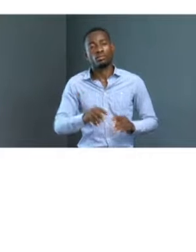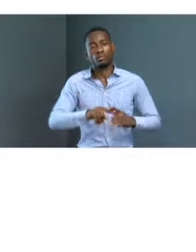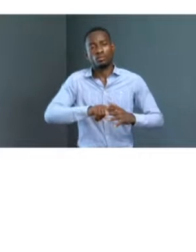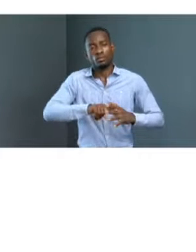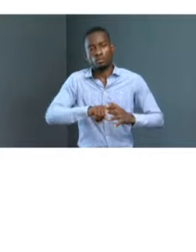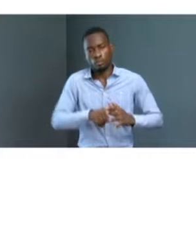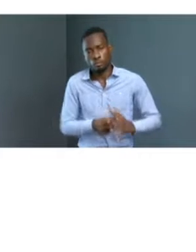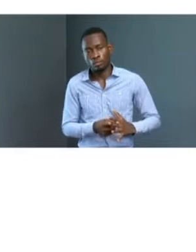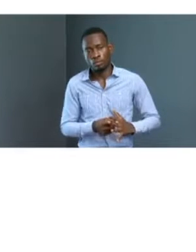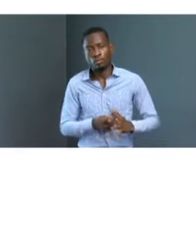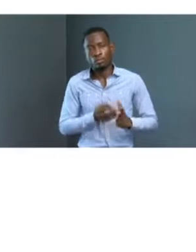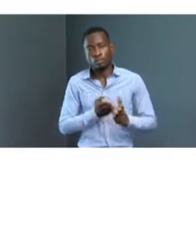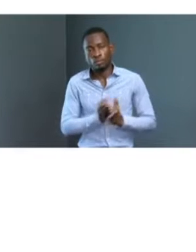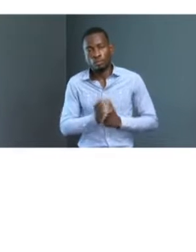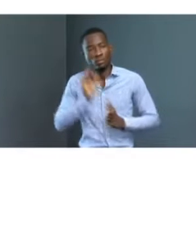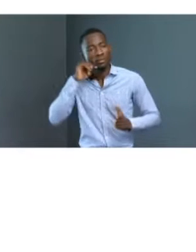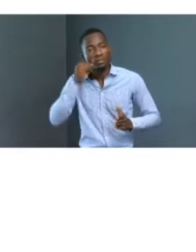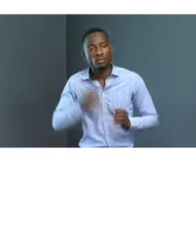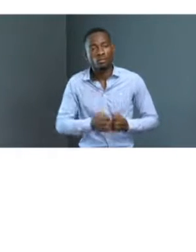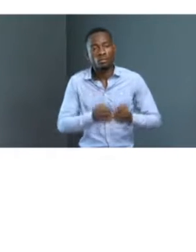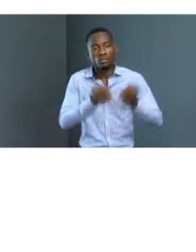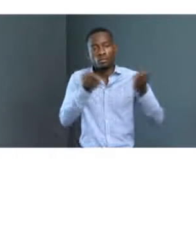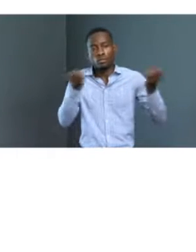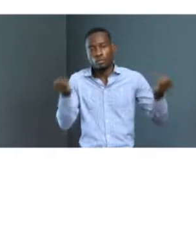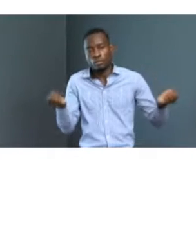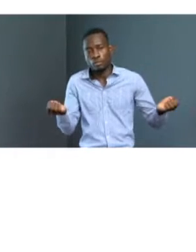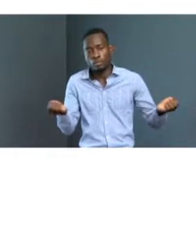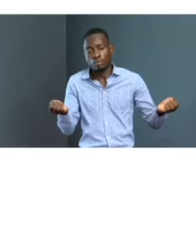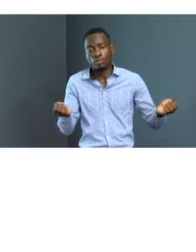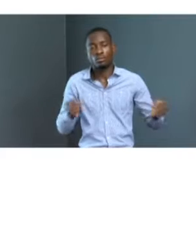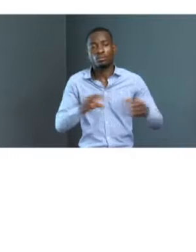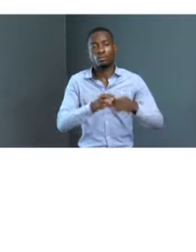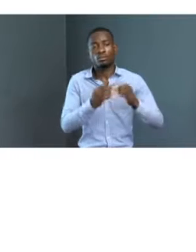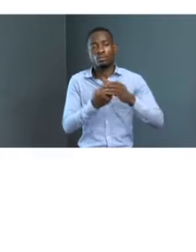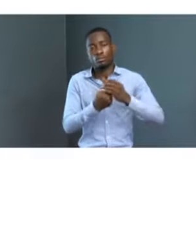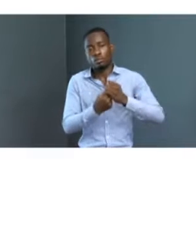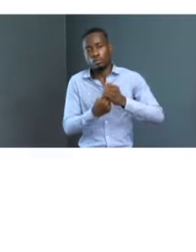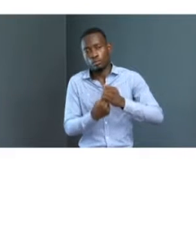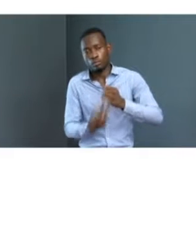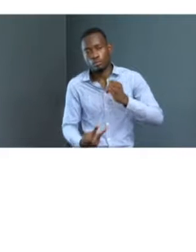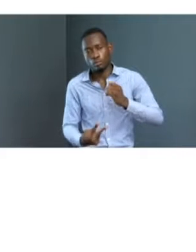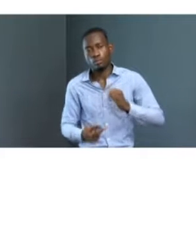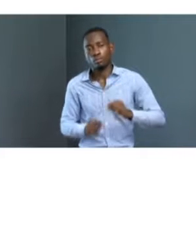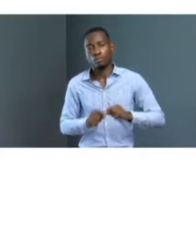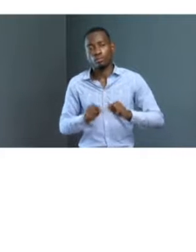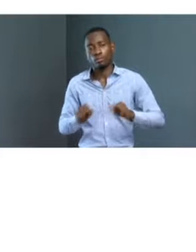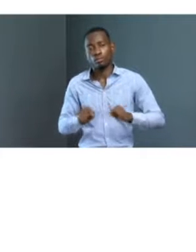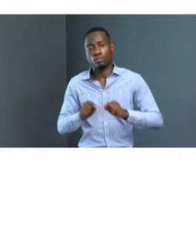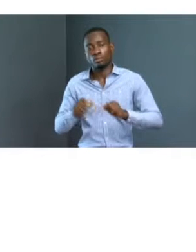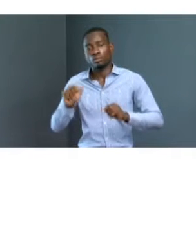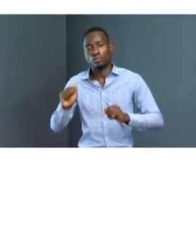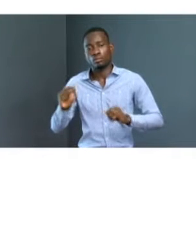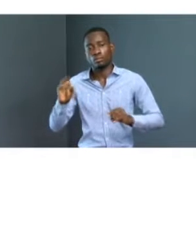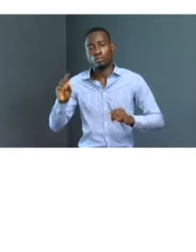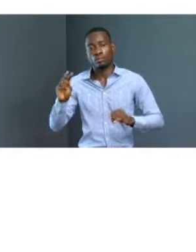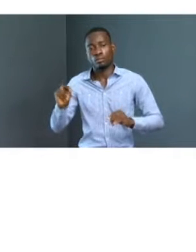commence par une ouverture de la double chaîne d'ADN. Retenez que c'est l'ADN qui se transcrit en